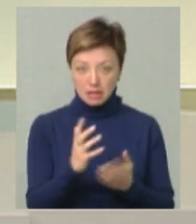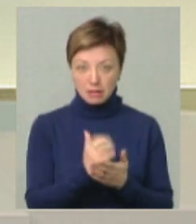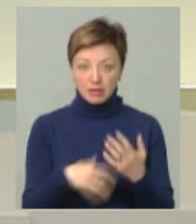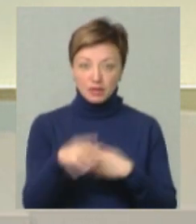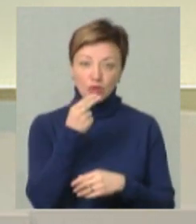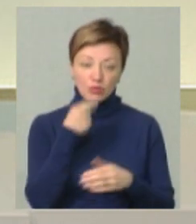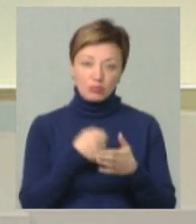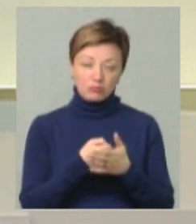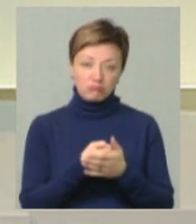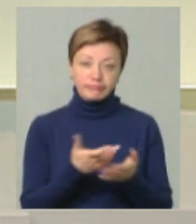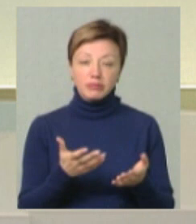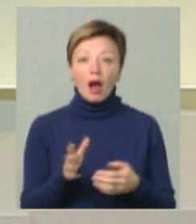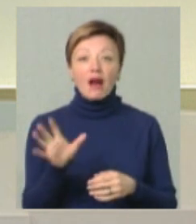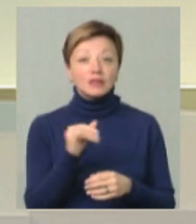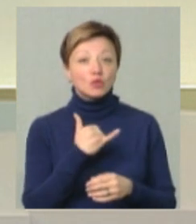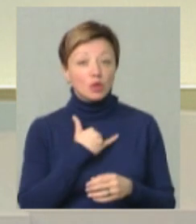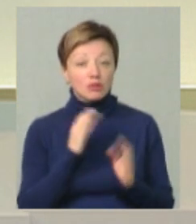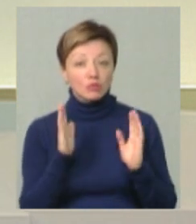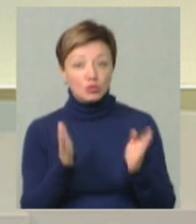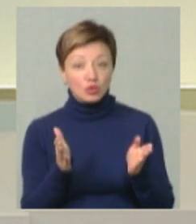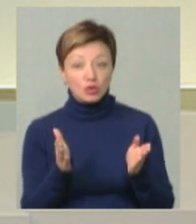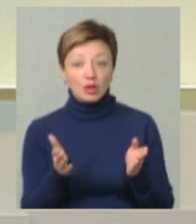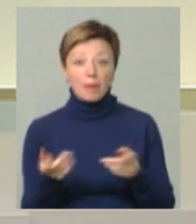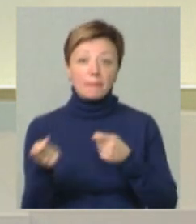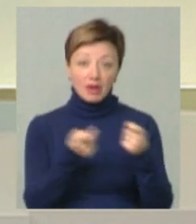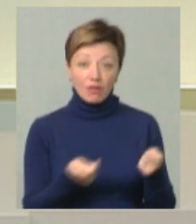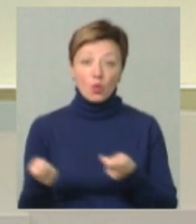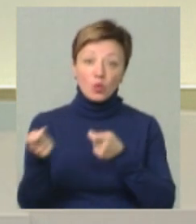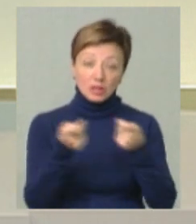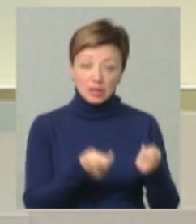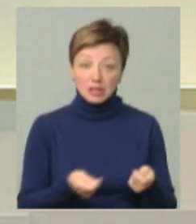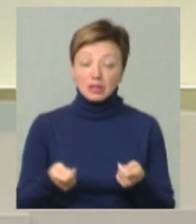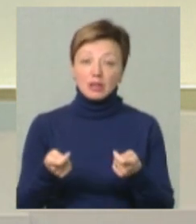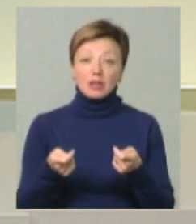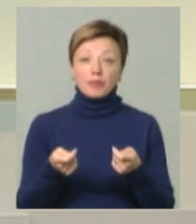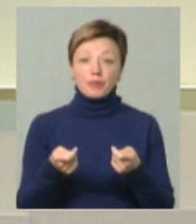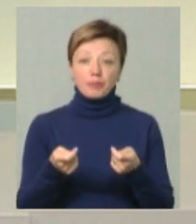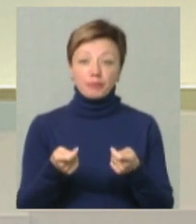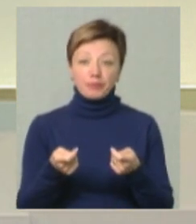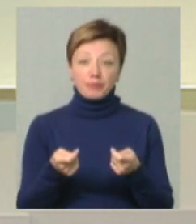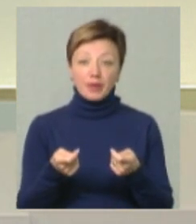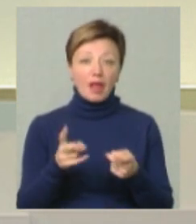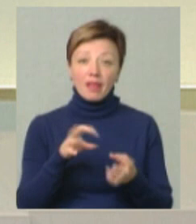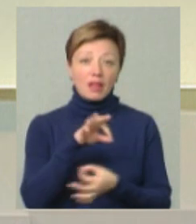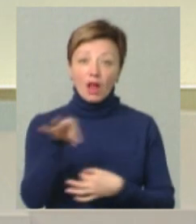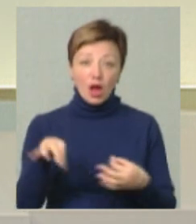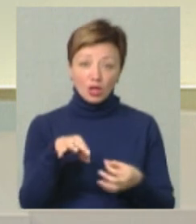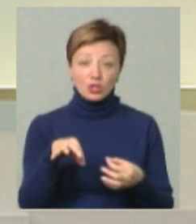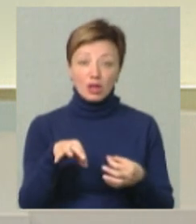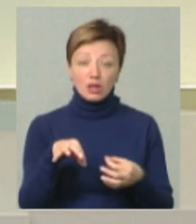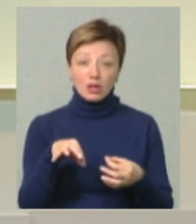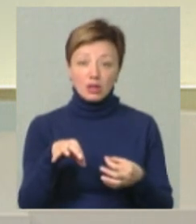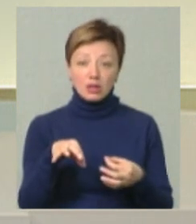всіх кормової бази. А всі, що у нас будуть, люди будуть привозити, ці, скажімо так, не надлишки, а от